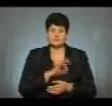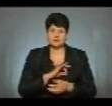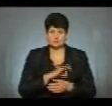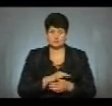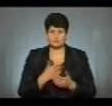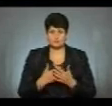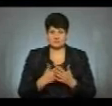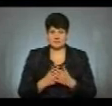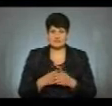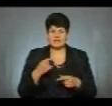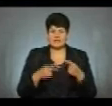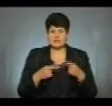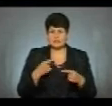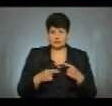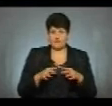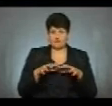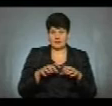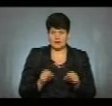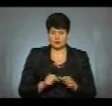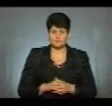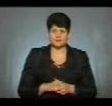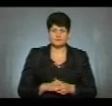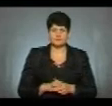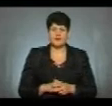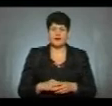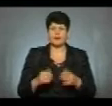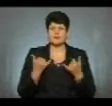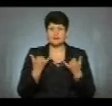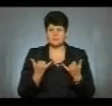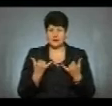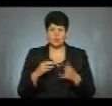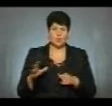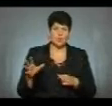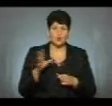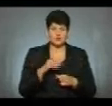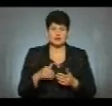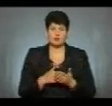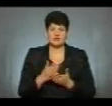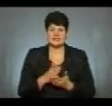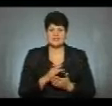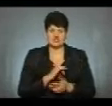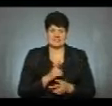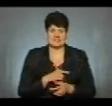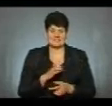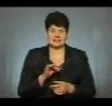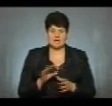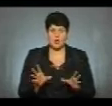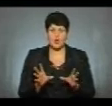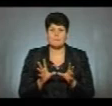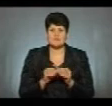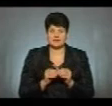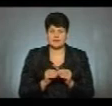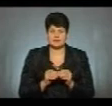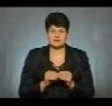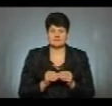позицію, тому що критикував чинну владу. А тепер усі політичні сили об'єднаються